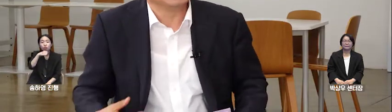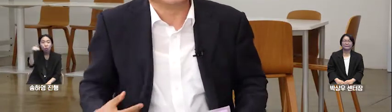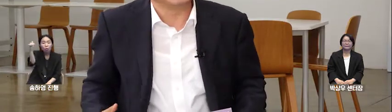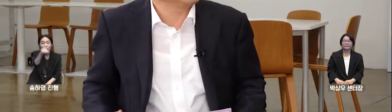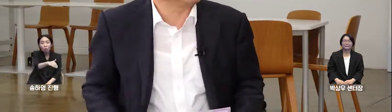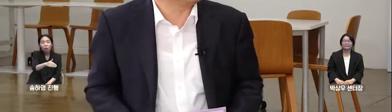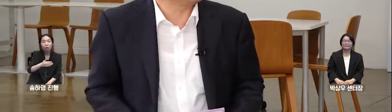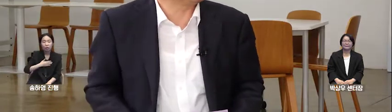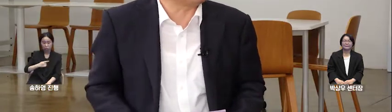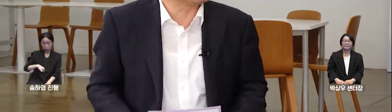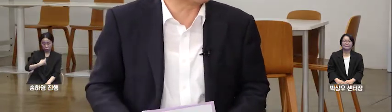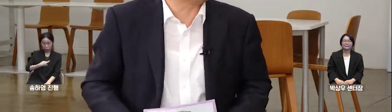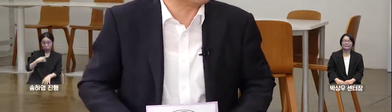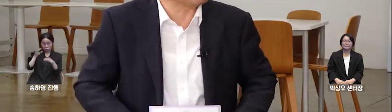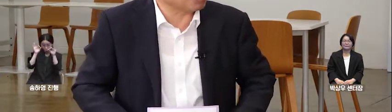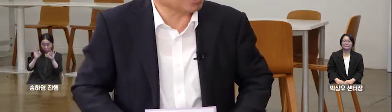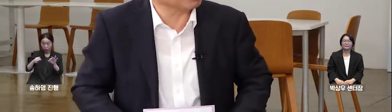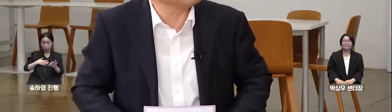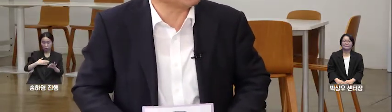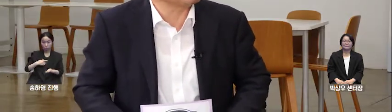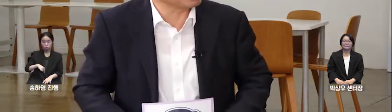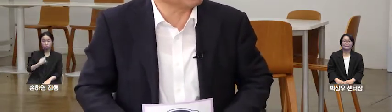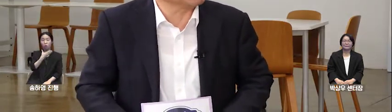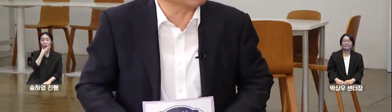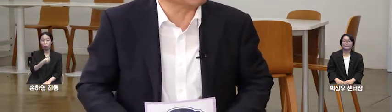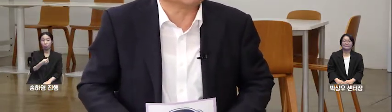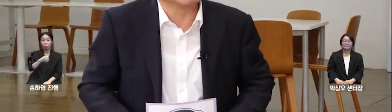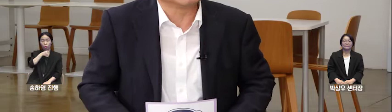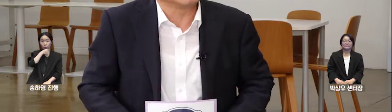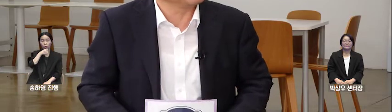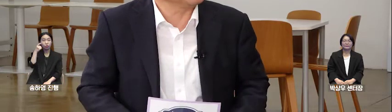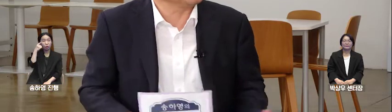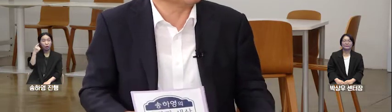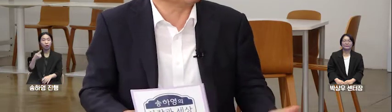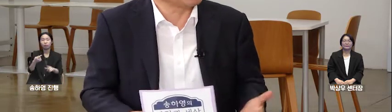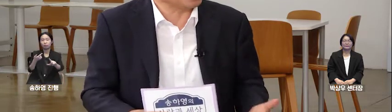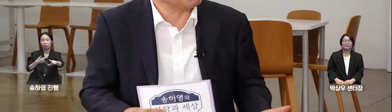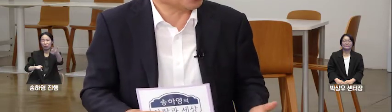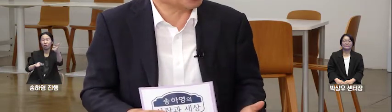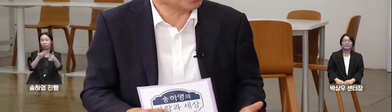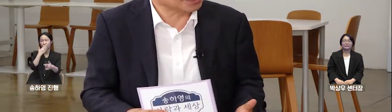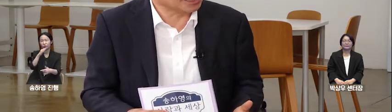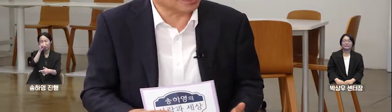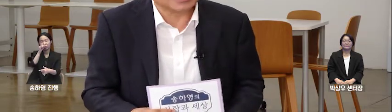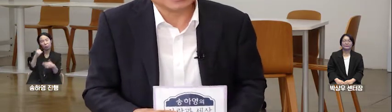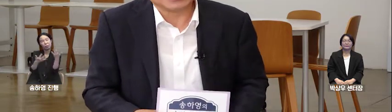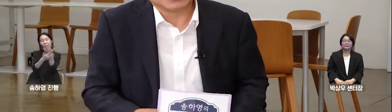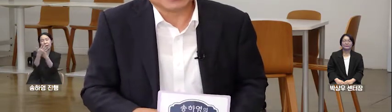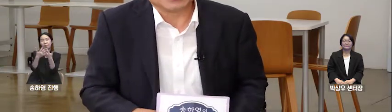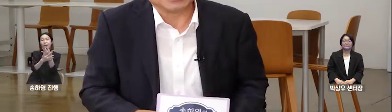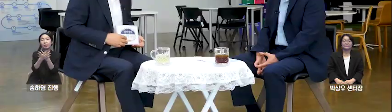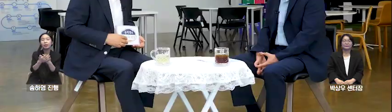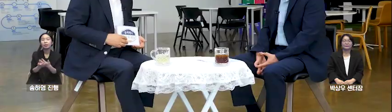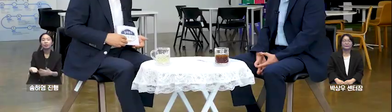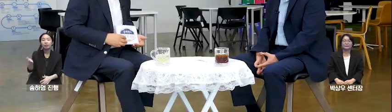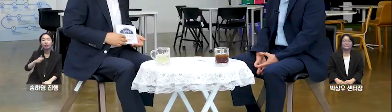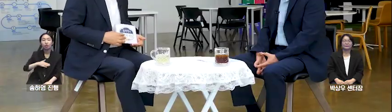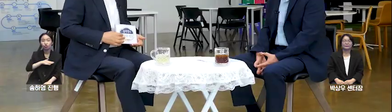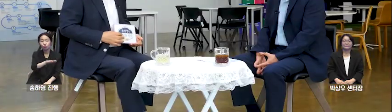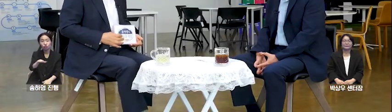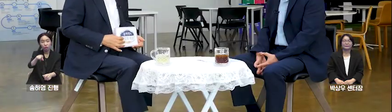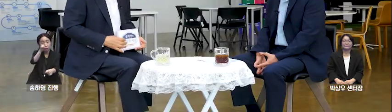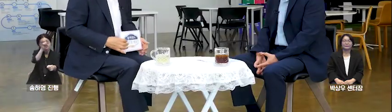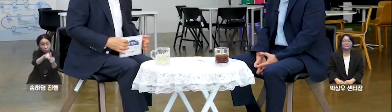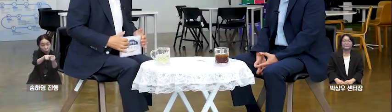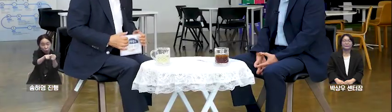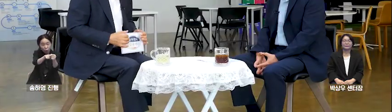떨어지더라도 스스로 마을 사람들이 행복해 그러면 행복한 거잖아요. 그래서 이게 참 애매하긴 한데 우리가 목표로